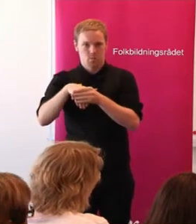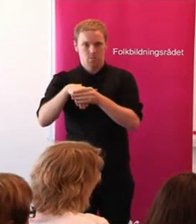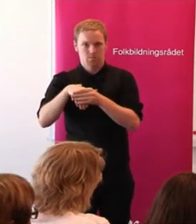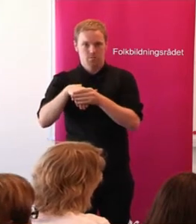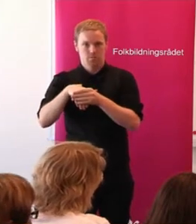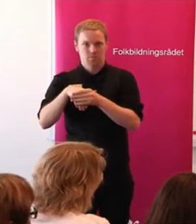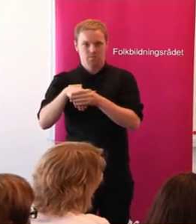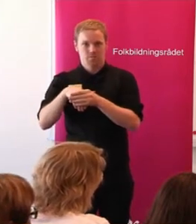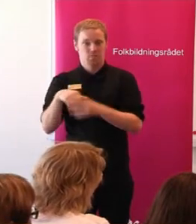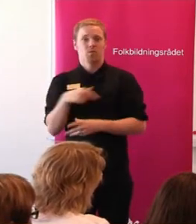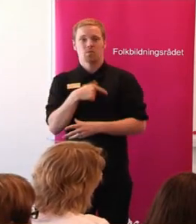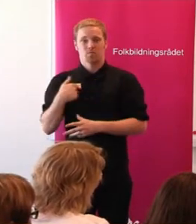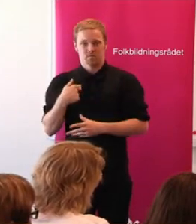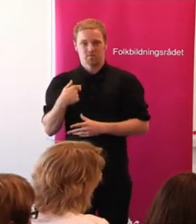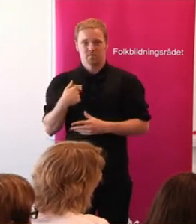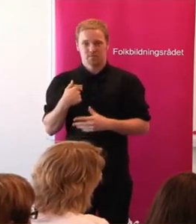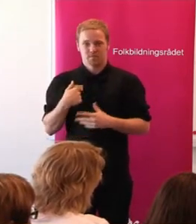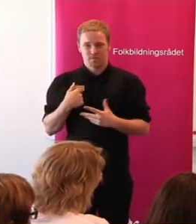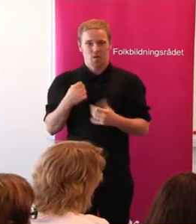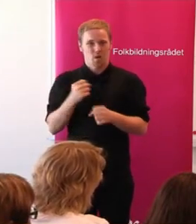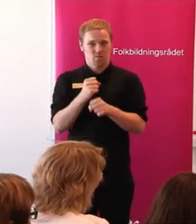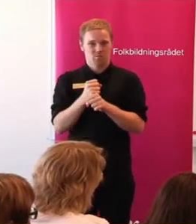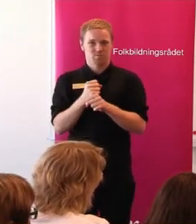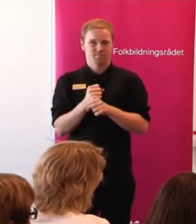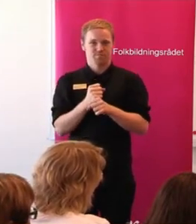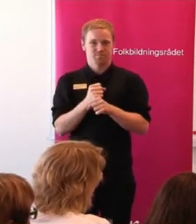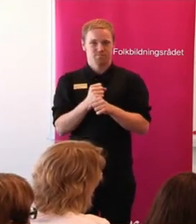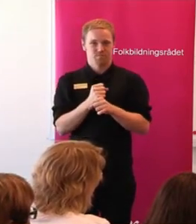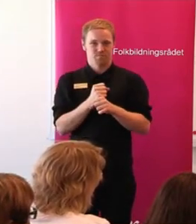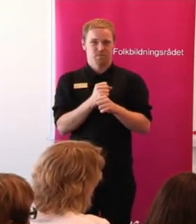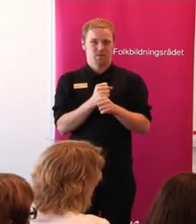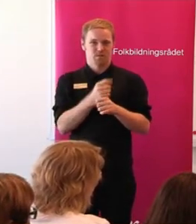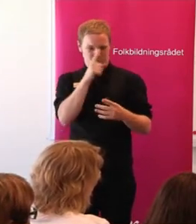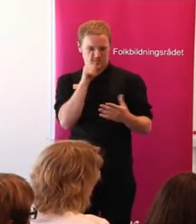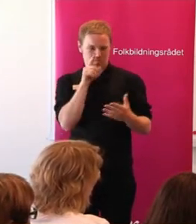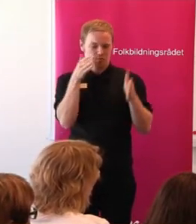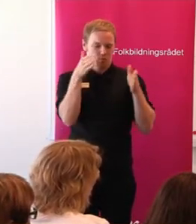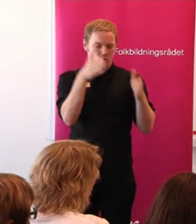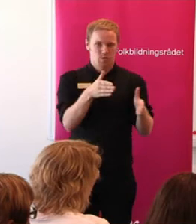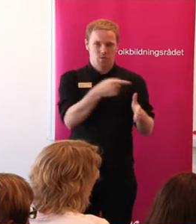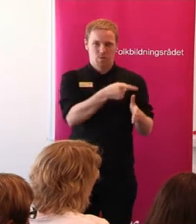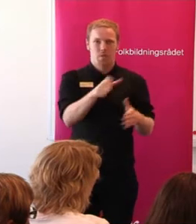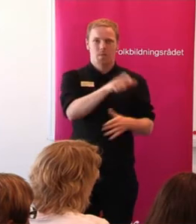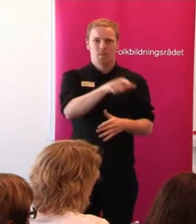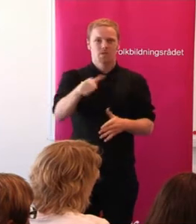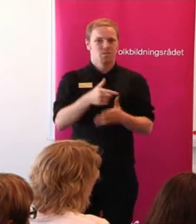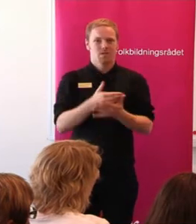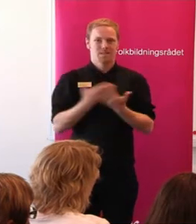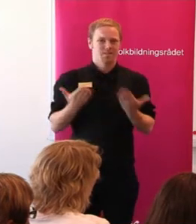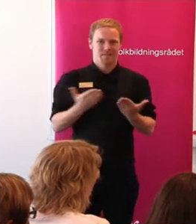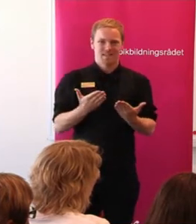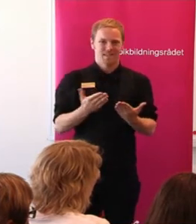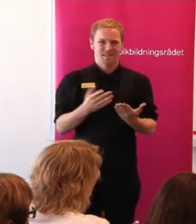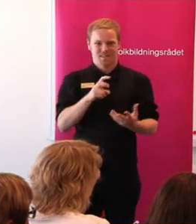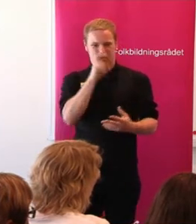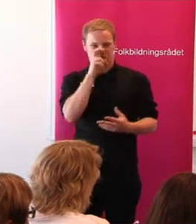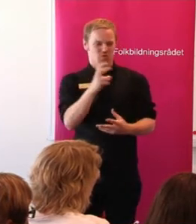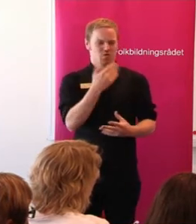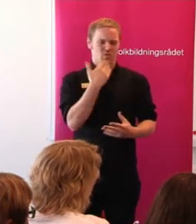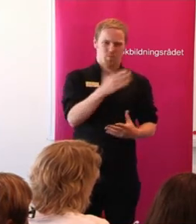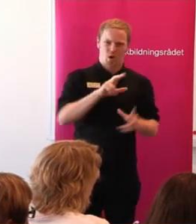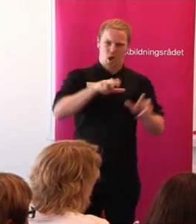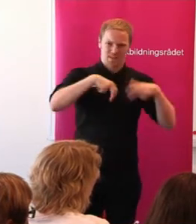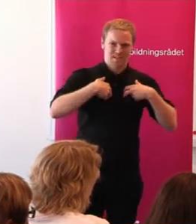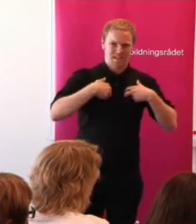Och det är det de som står längst ifrån det som är det mest attraktiva för arbetsgivarna. Mm. Och aldrig har så